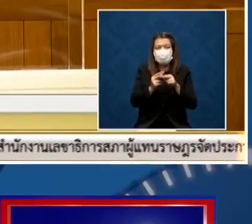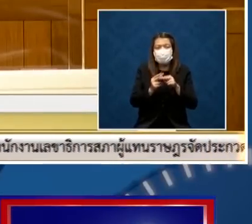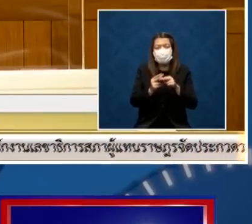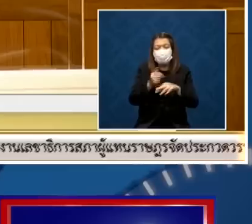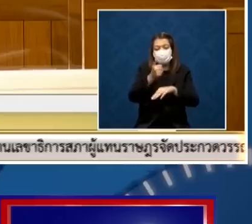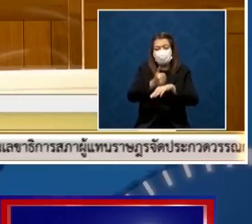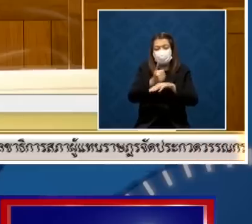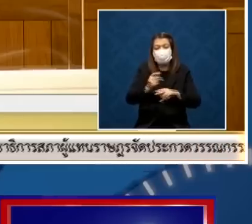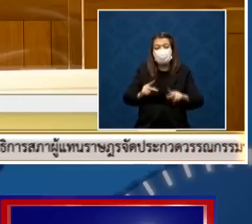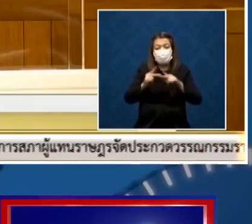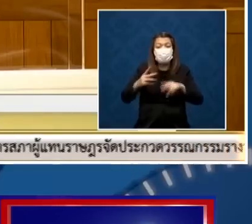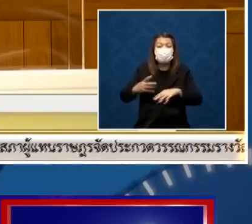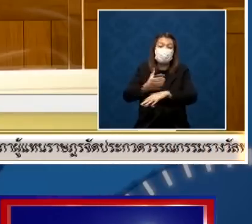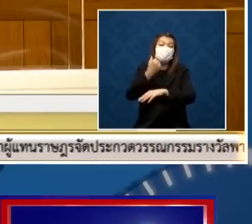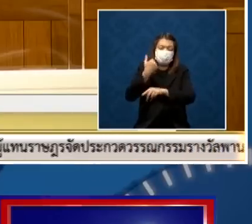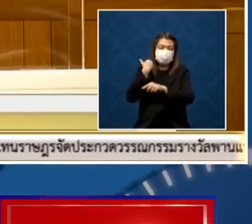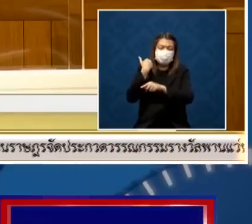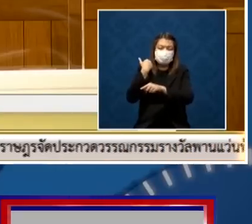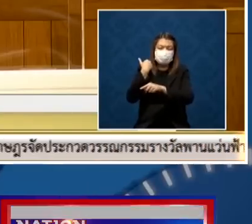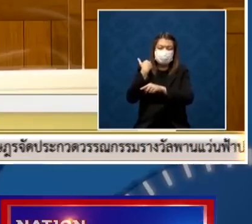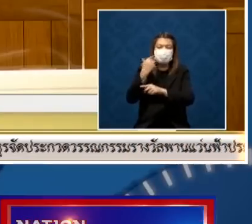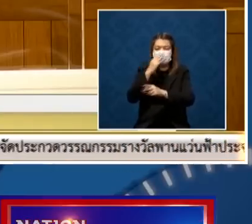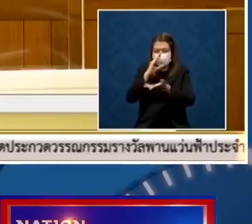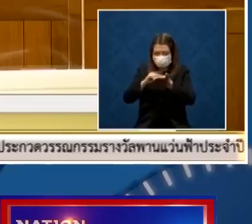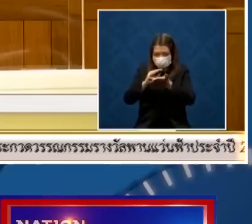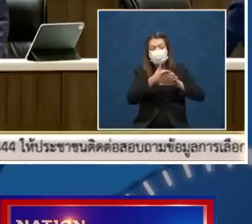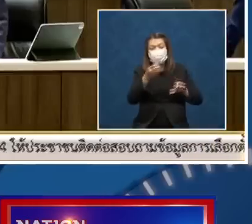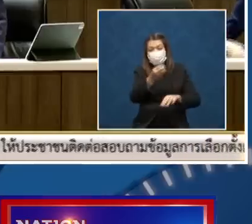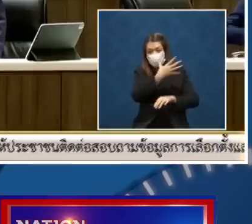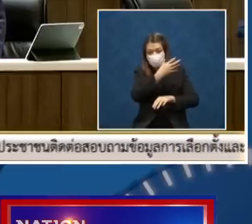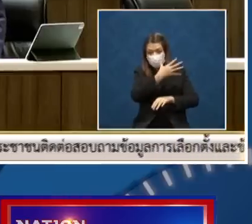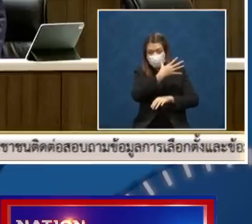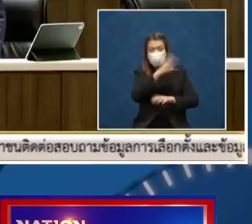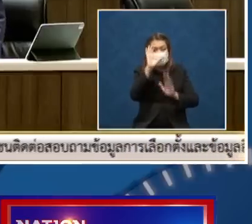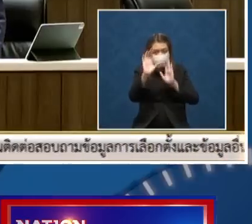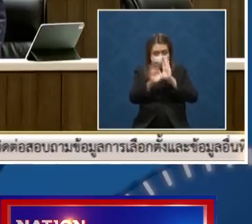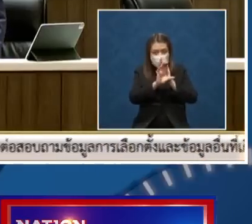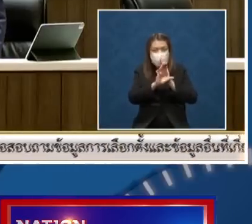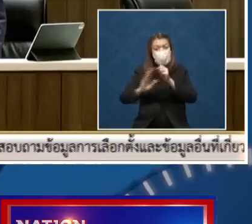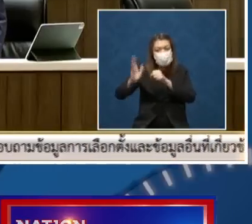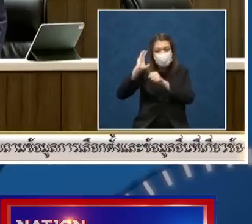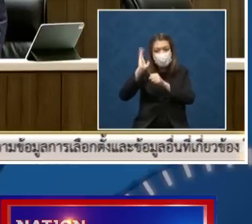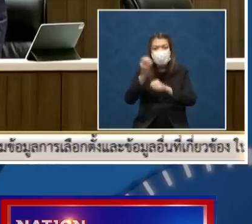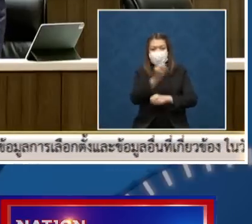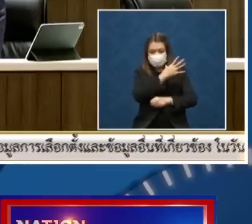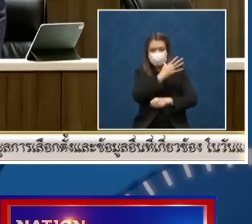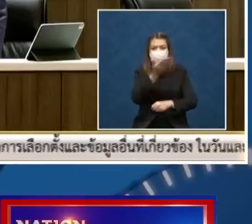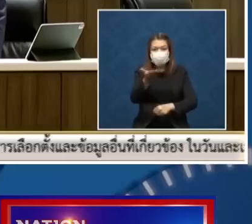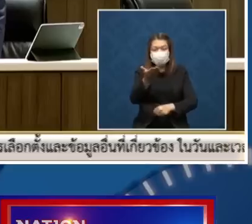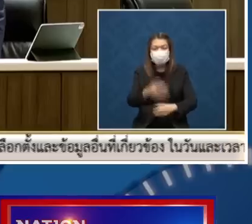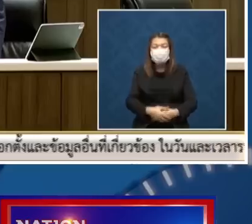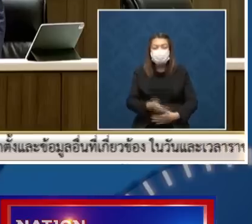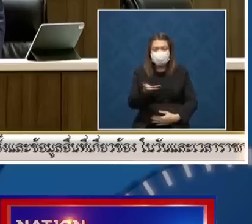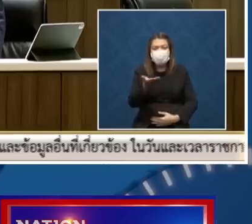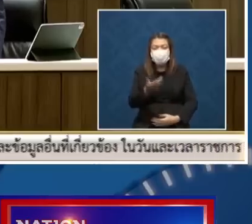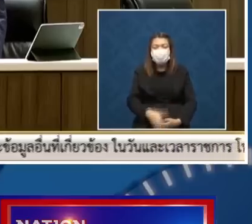ารคามก็อภิปรายเรื่องเดิมเรื่องท่อนั่นแหละนะฮะ ท่อ EC เออนั่นแหละอภิปรายลุงสันตินั่นแหละนะฮะเพราะไม่มีใครเรียก